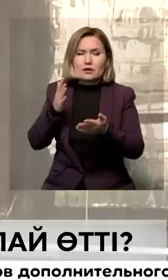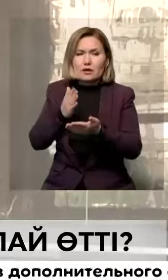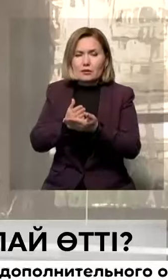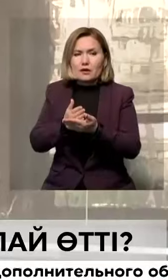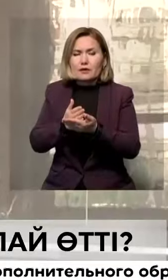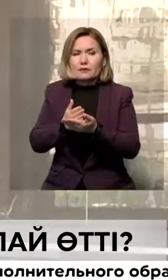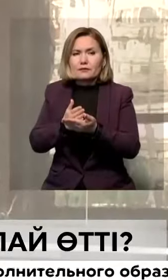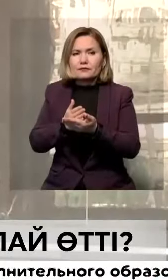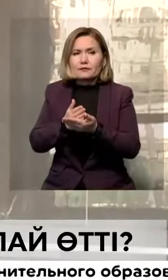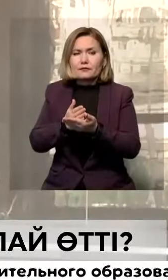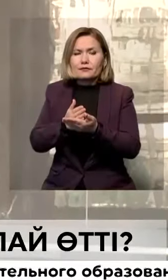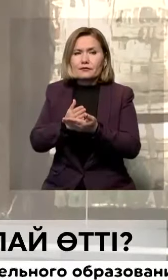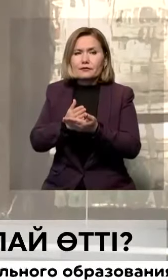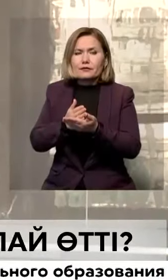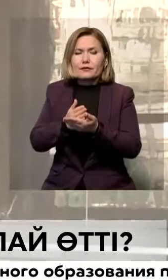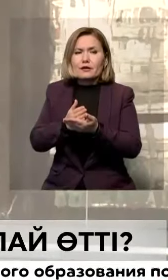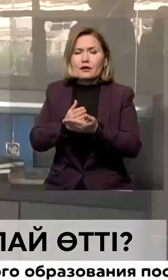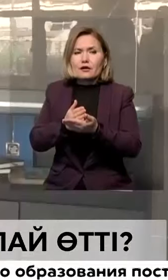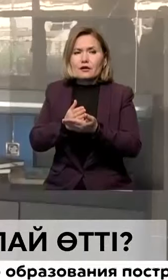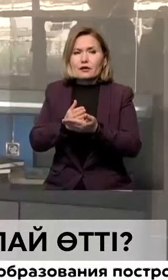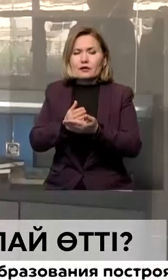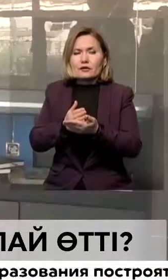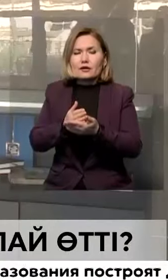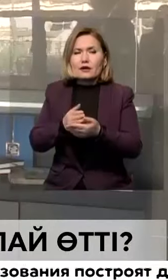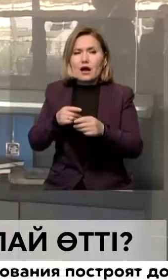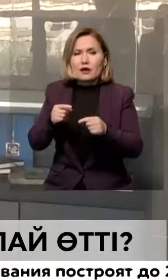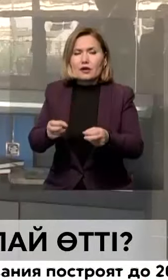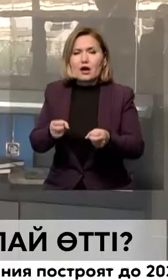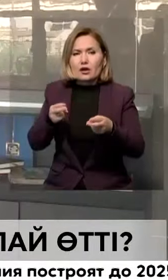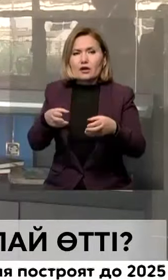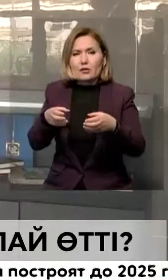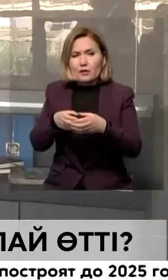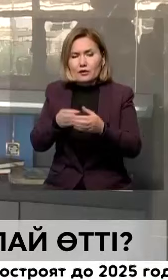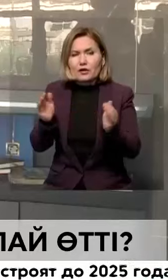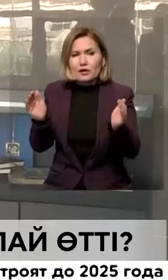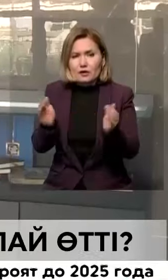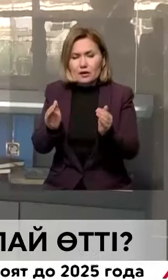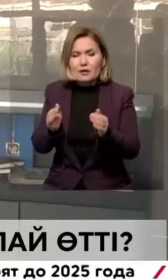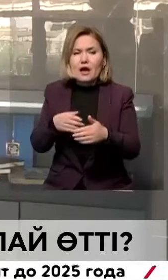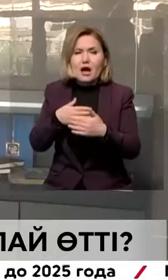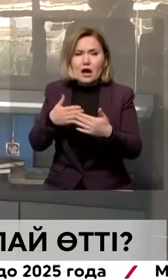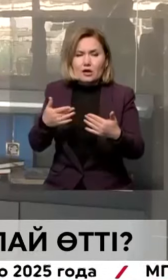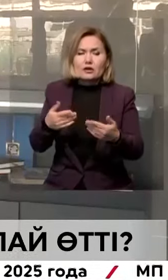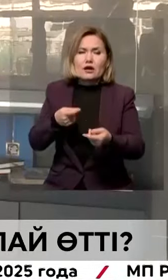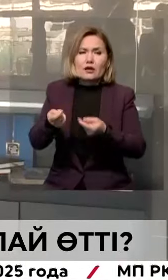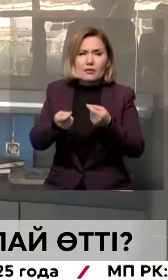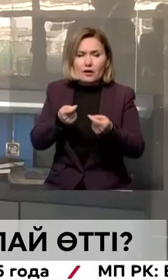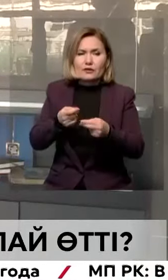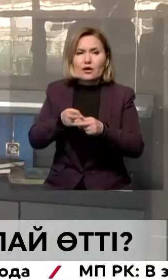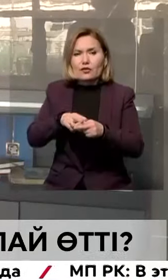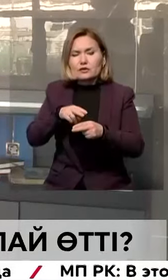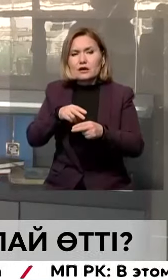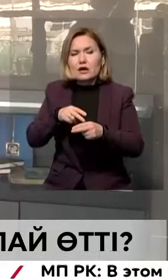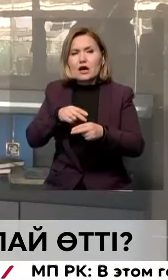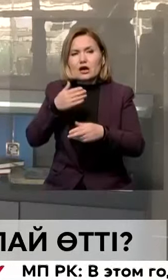Кебир коом белсенделери кылмыштык жадага акимчилик жадага тартылып жаткан жагдай бар. Осынын баарын